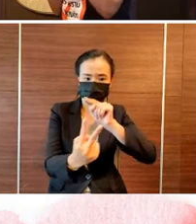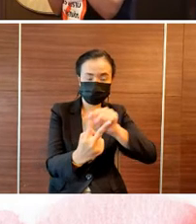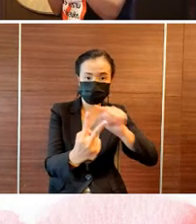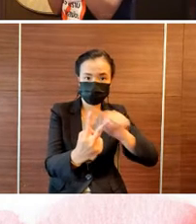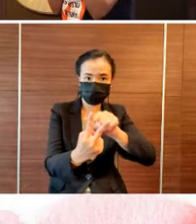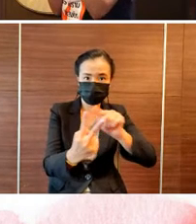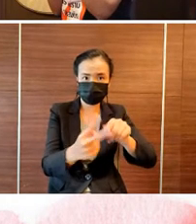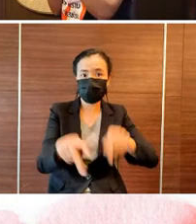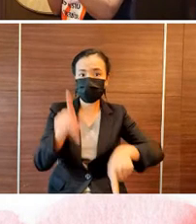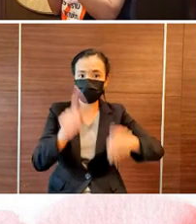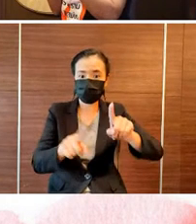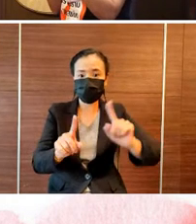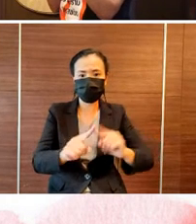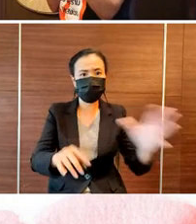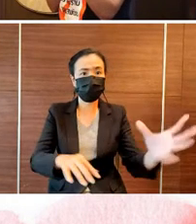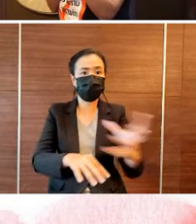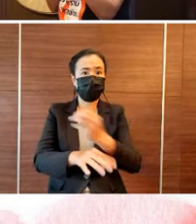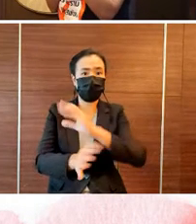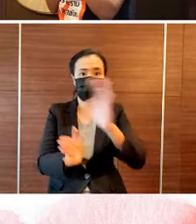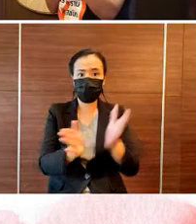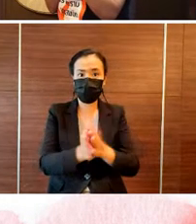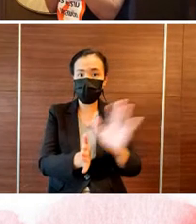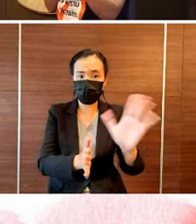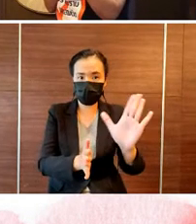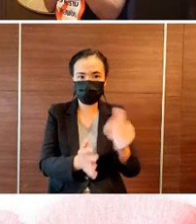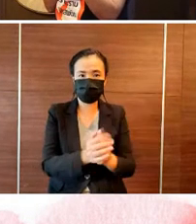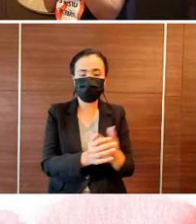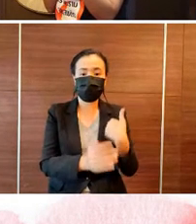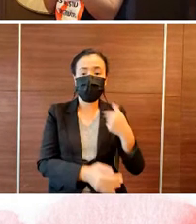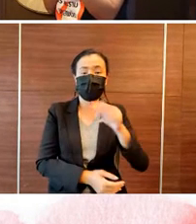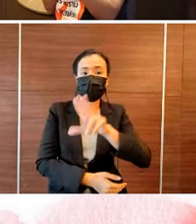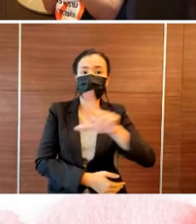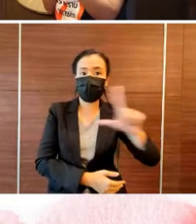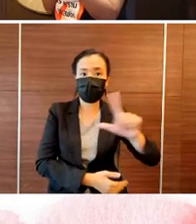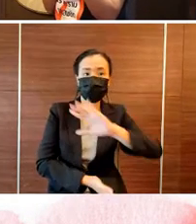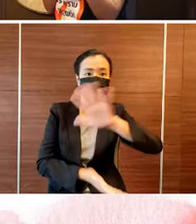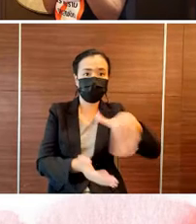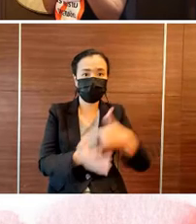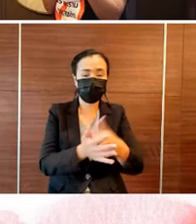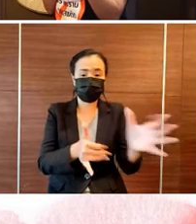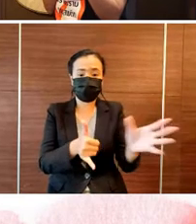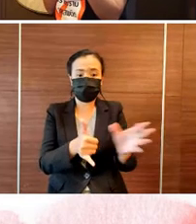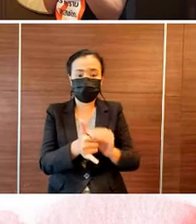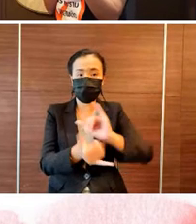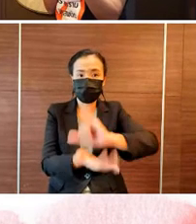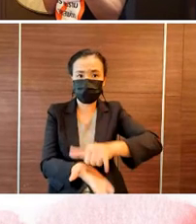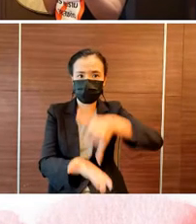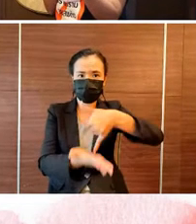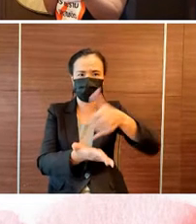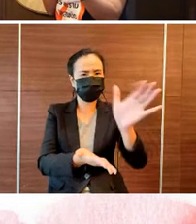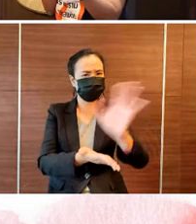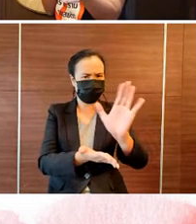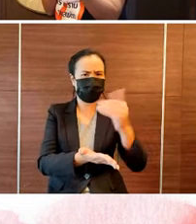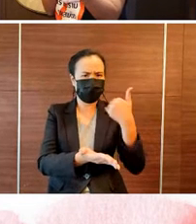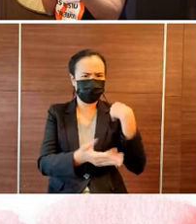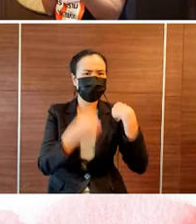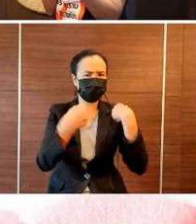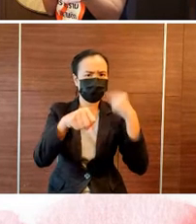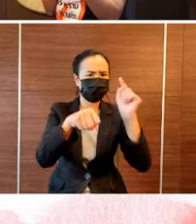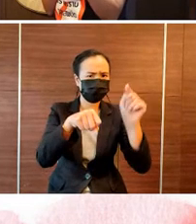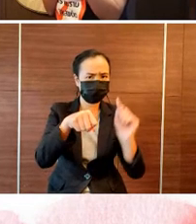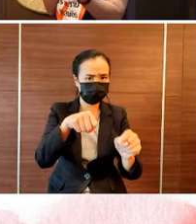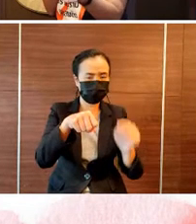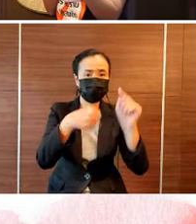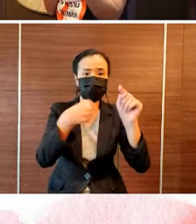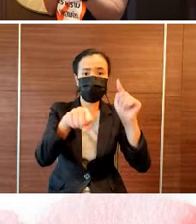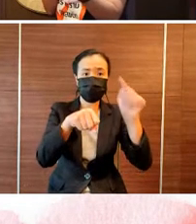างกันเมาเข่งเมาโหลไม่ได้มีคนใช้อยู่3ล้านคนแปลว่าทุกคนจะติดและต้องไปบำบัดไม่ได้ค่ะมีแค่ 10% เท่านั้น